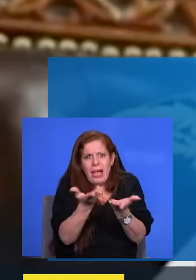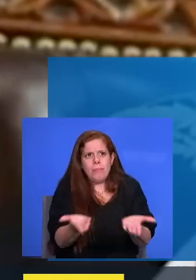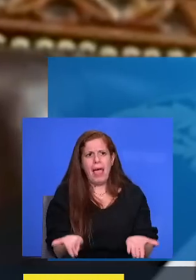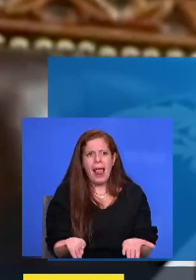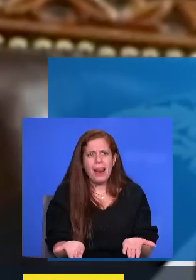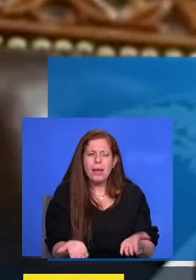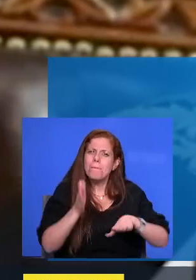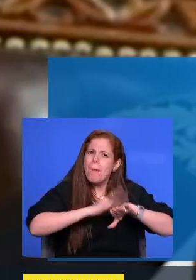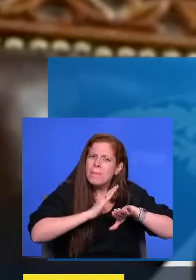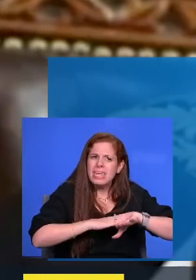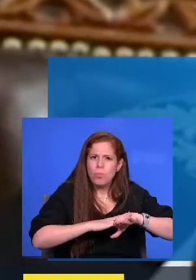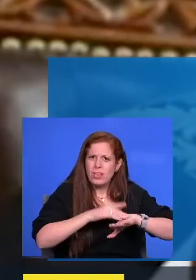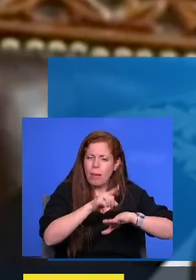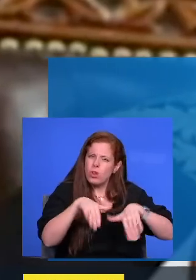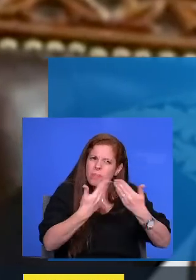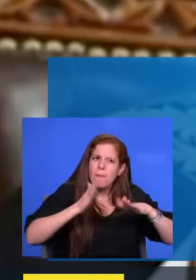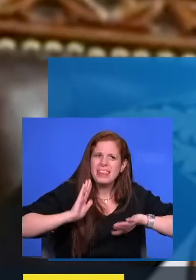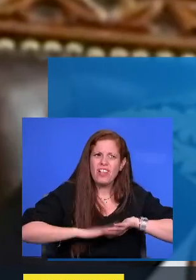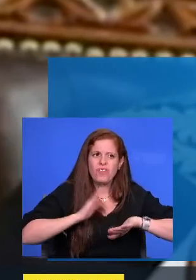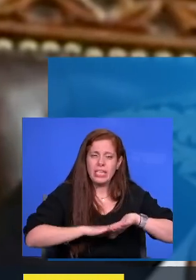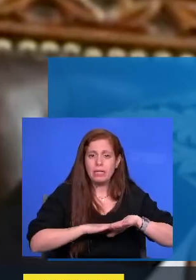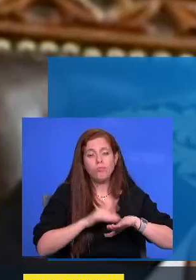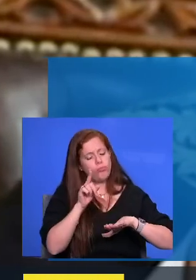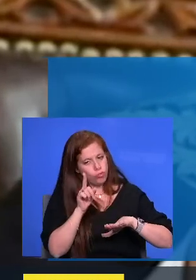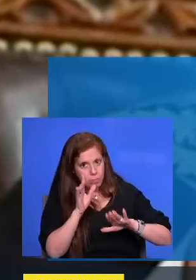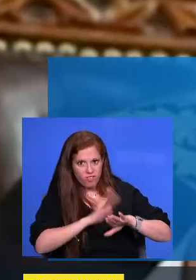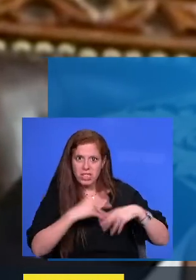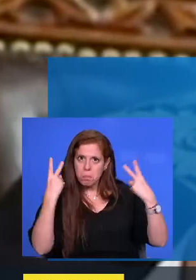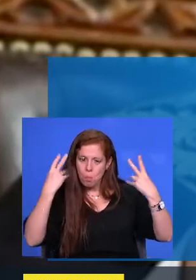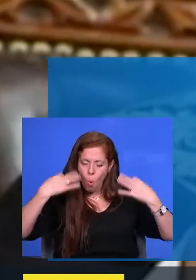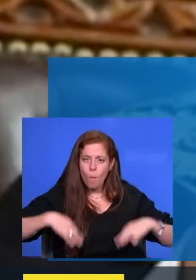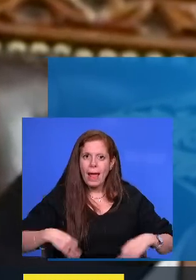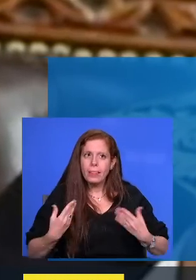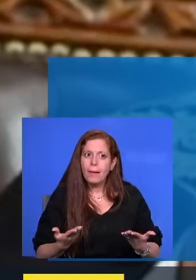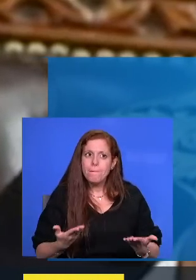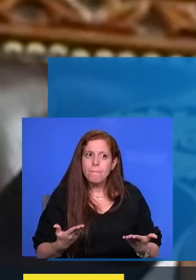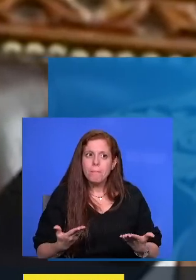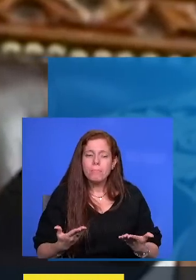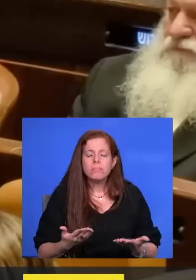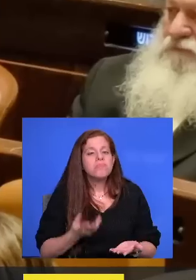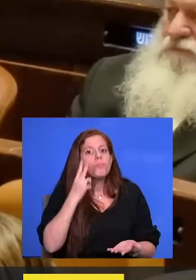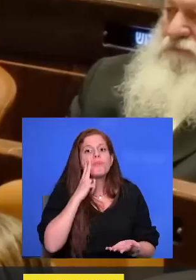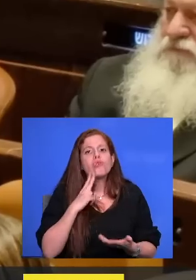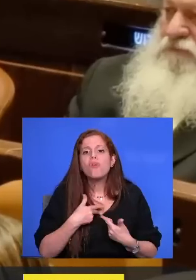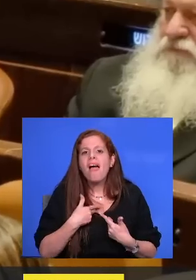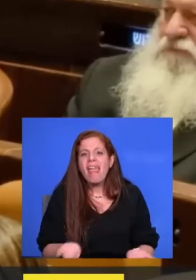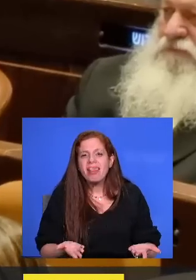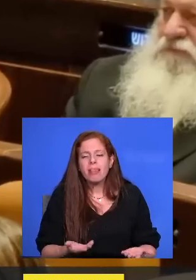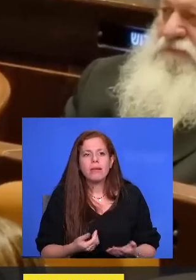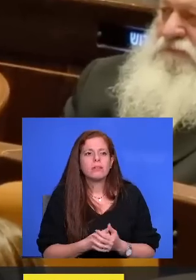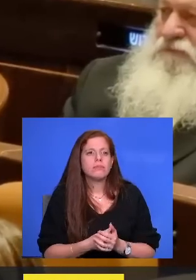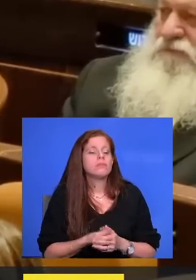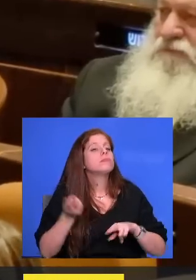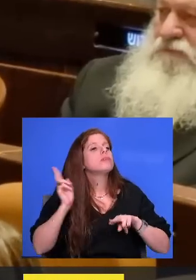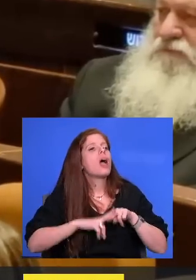אותם בתפקידים שהם נקראים תפקידים מכובדים. כבר איבדו את כל הבושה הזאת. לאחר שחברי